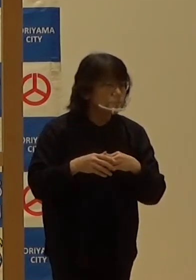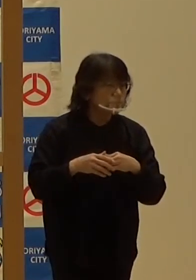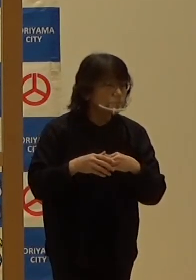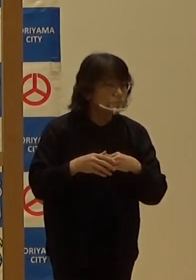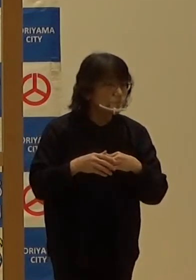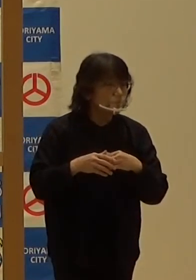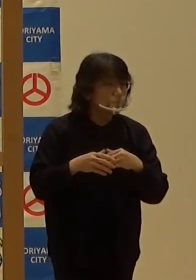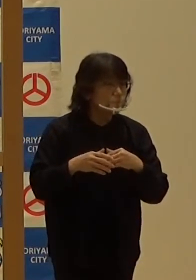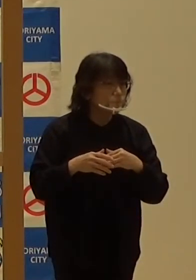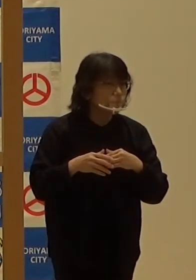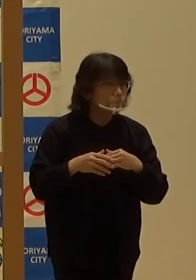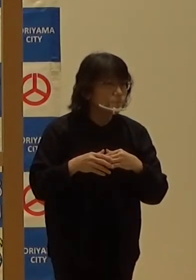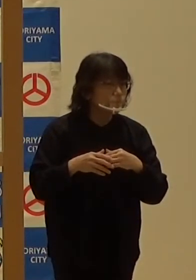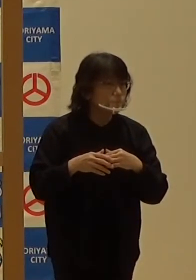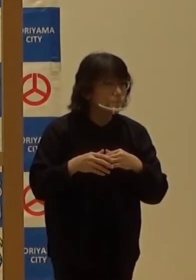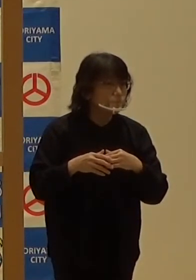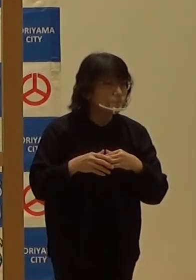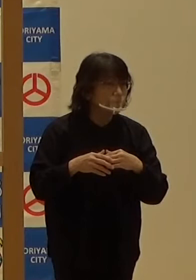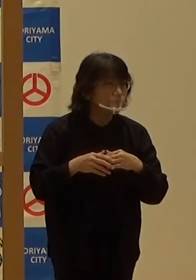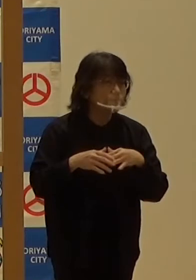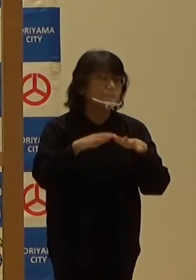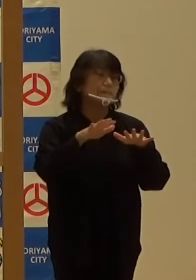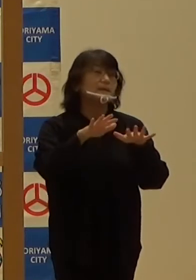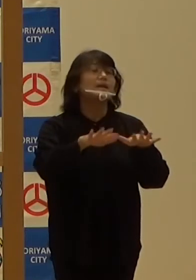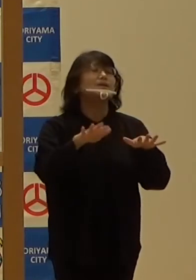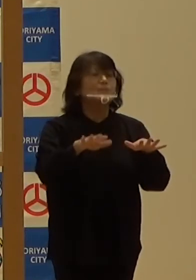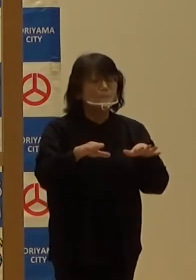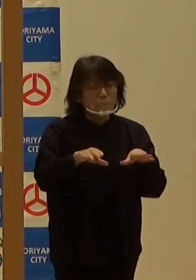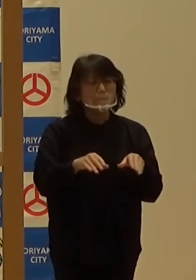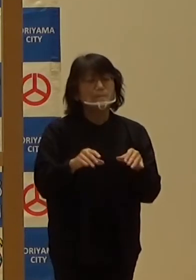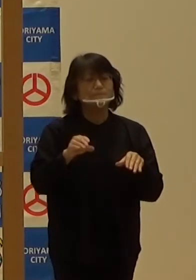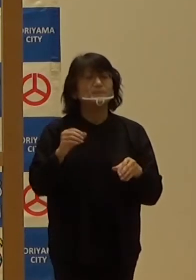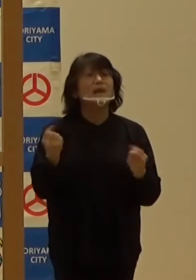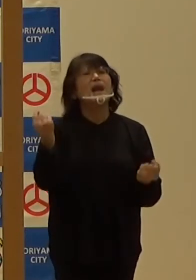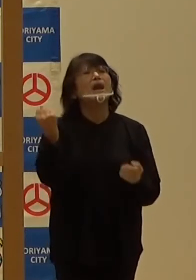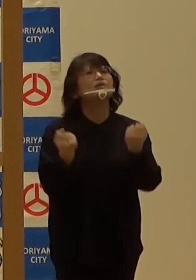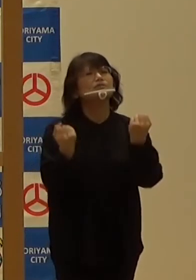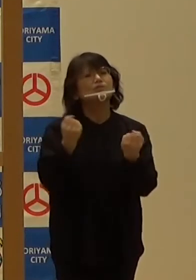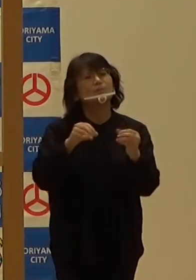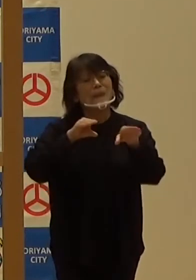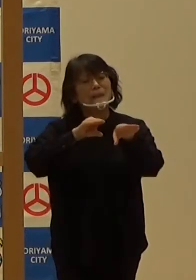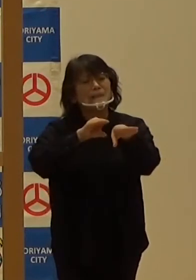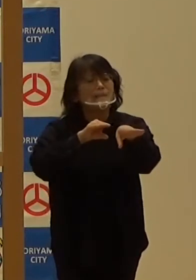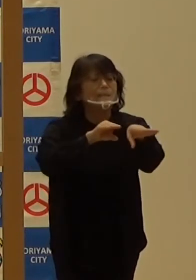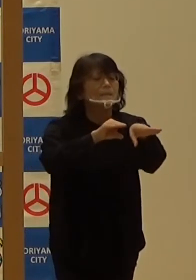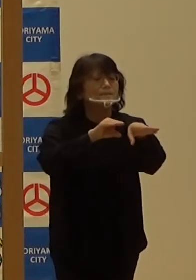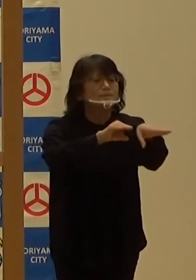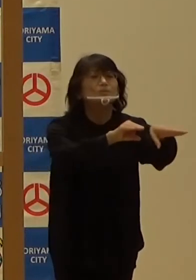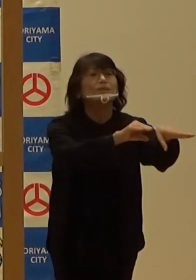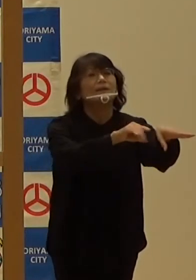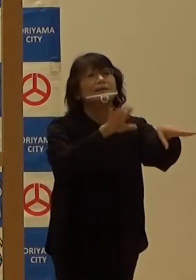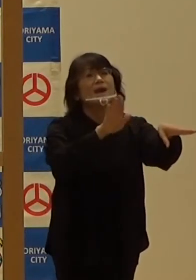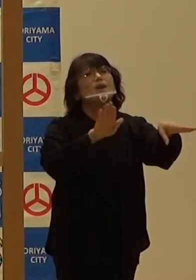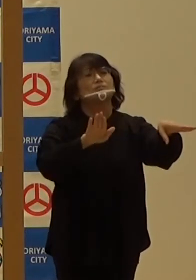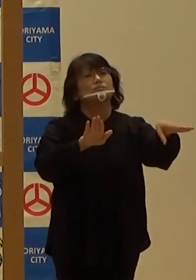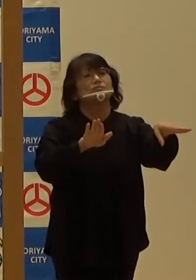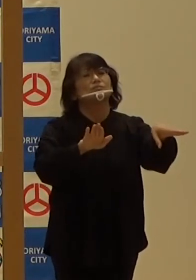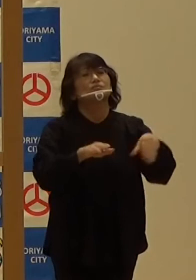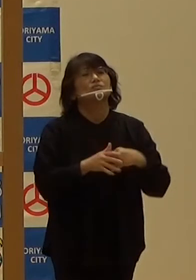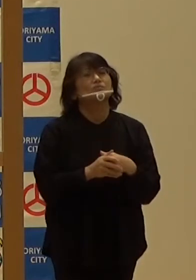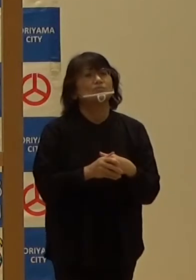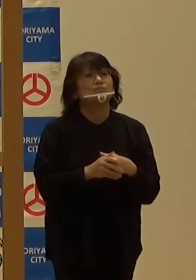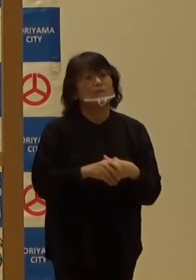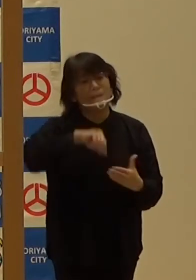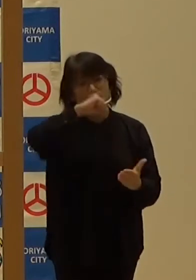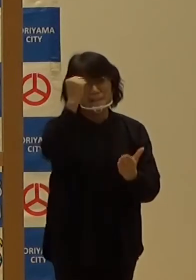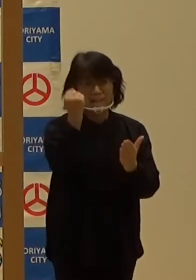星山公園の周辺車渋滞がよく発生してますけども、この完成後